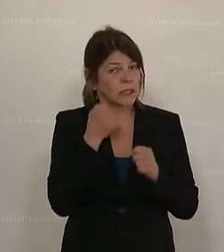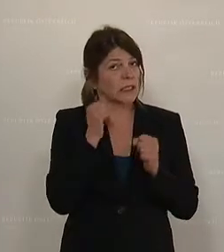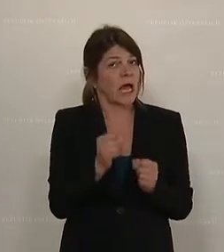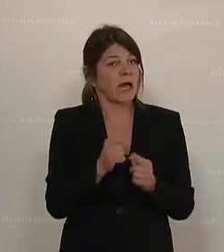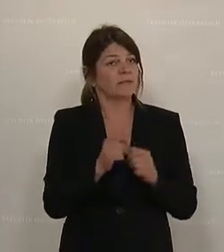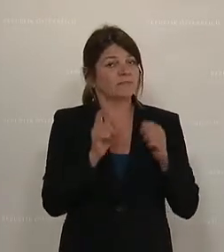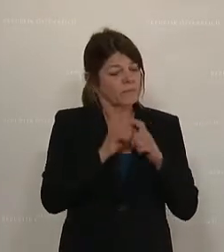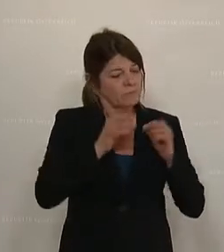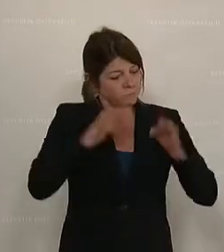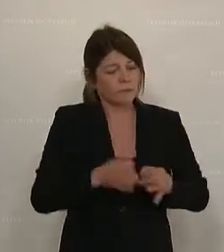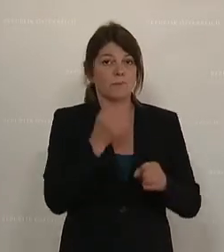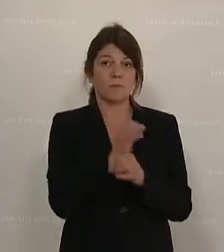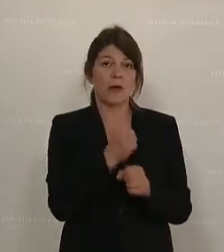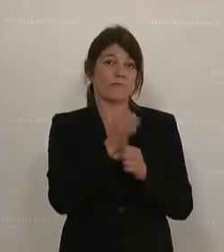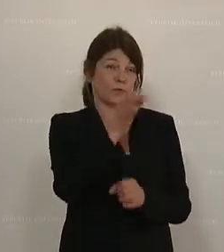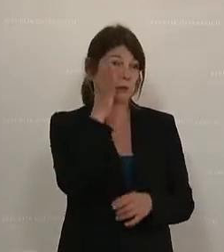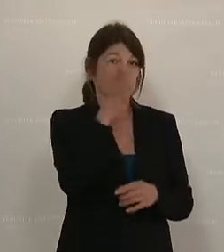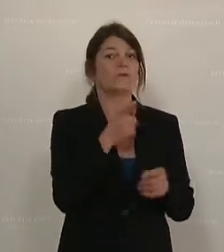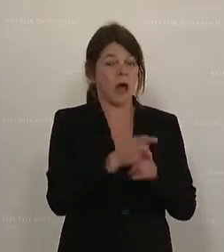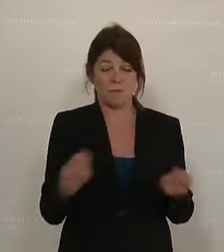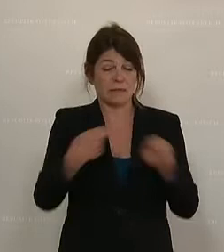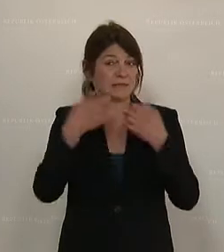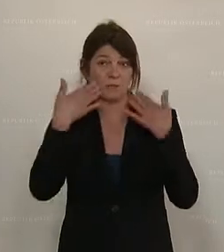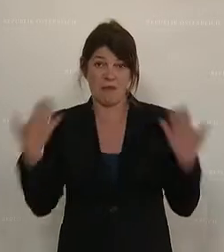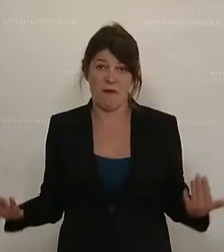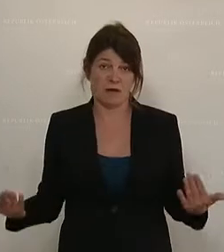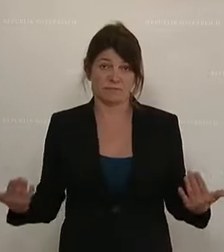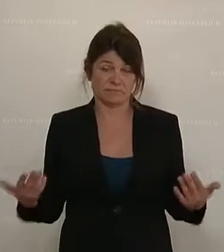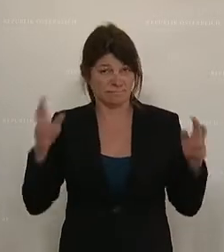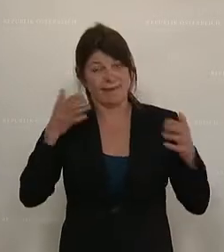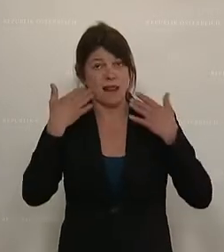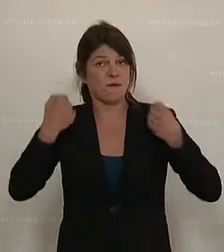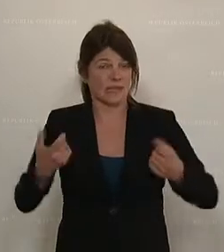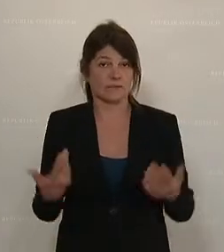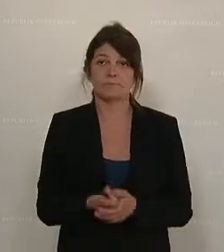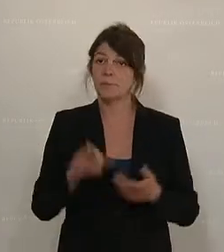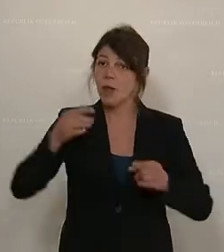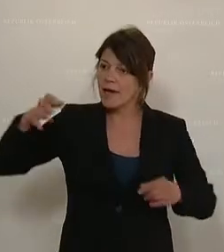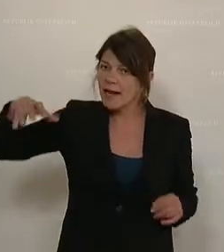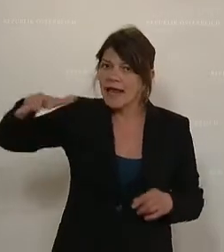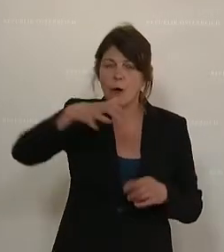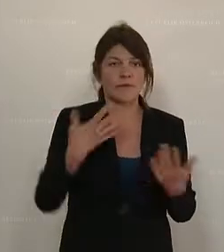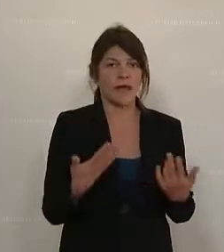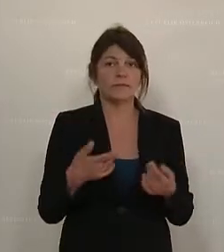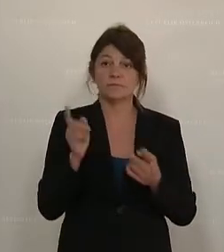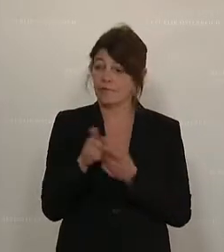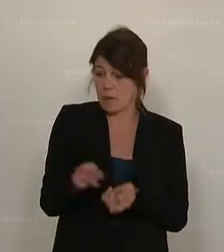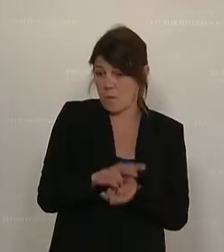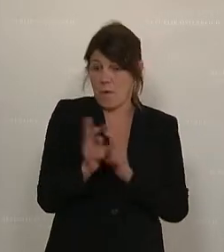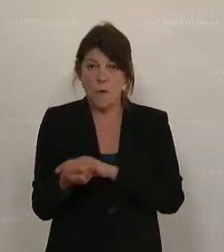zukunft- und klimafit bekommen. Und das heißt, dass wir Regionen beim Umstieg